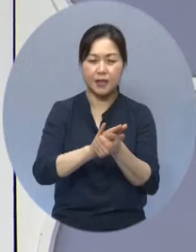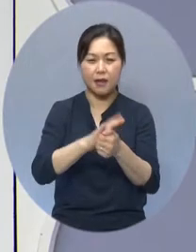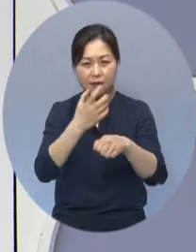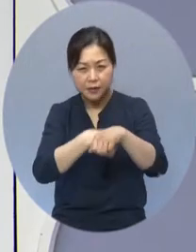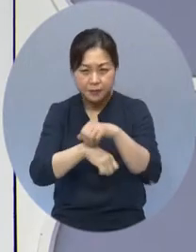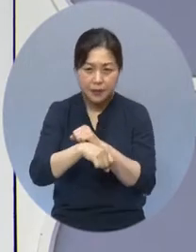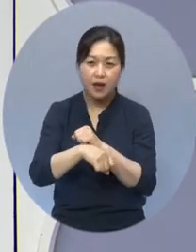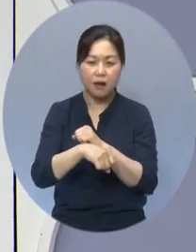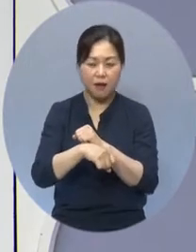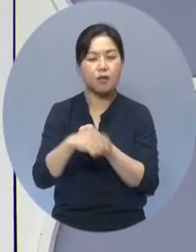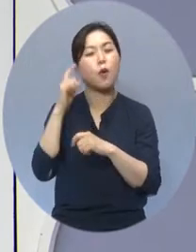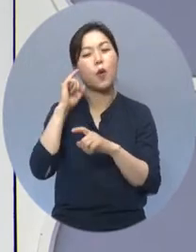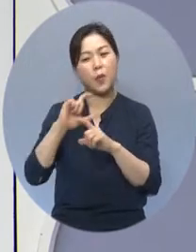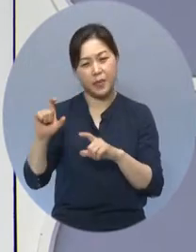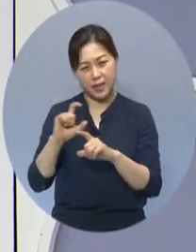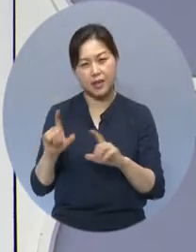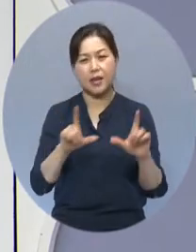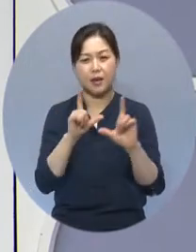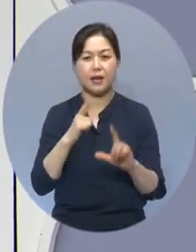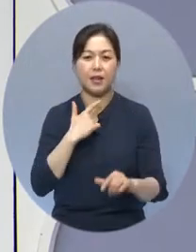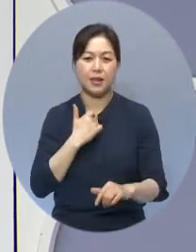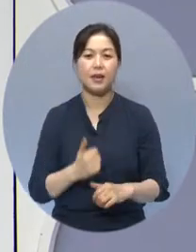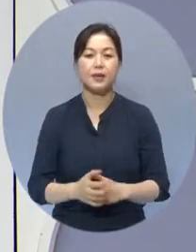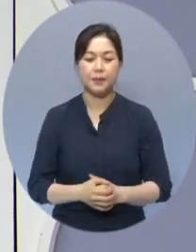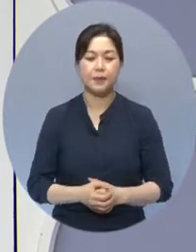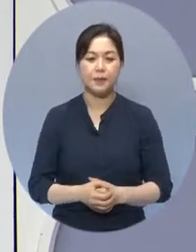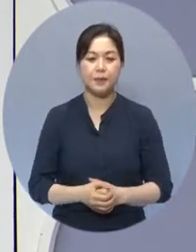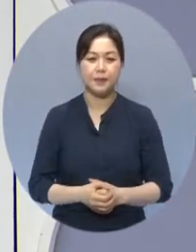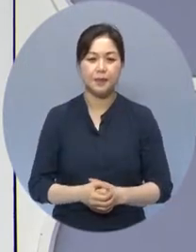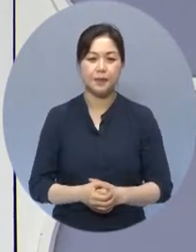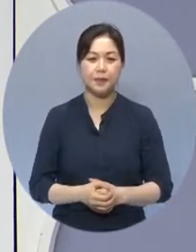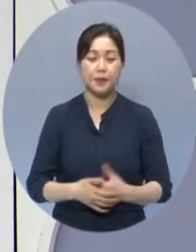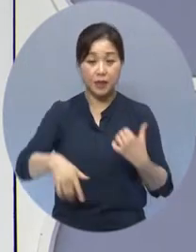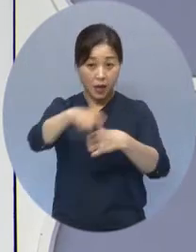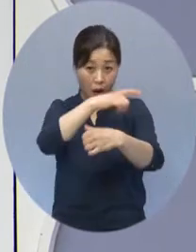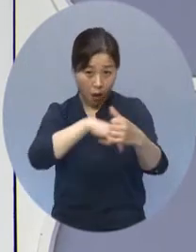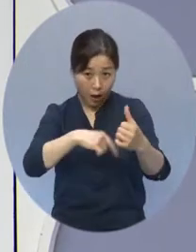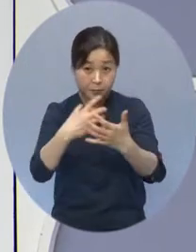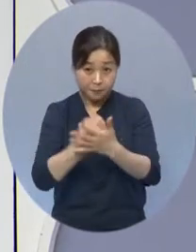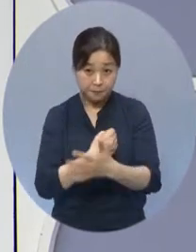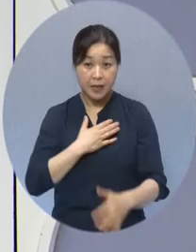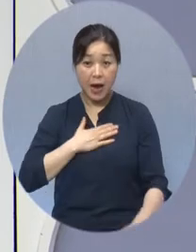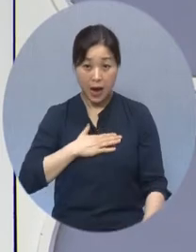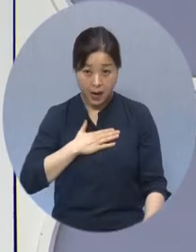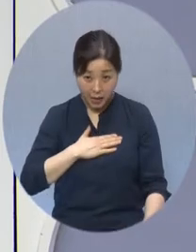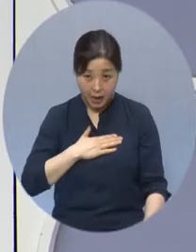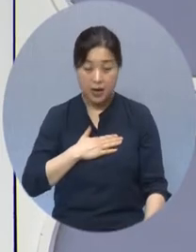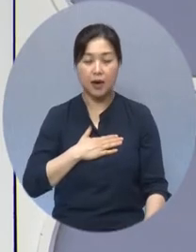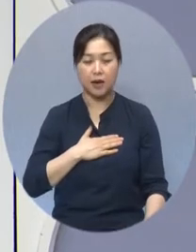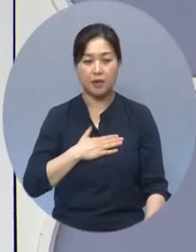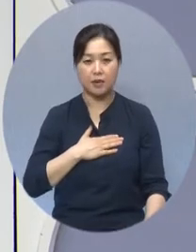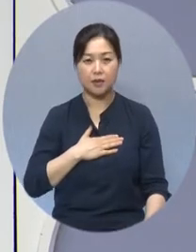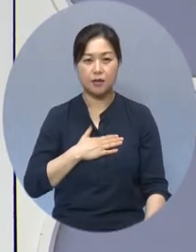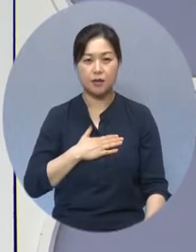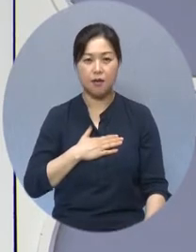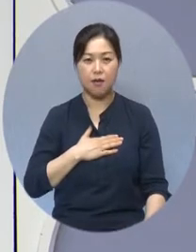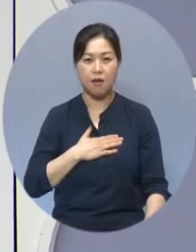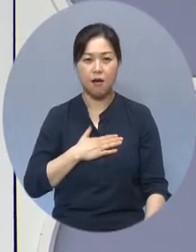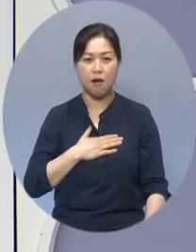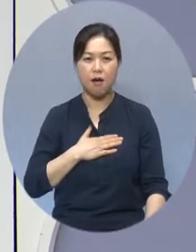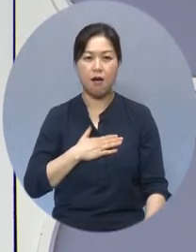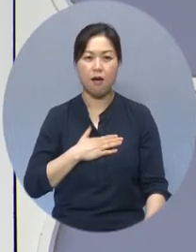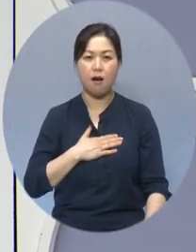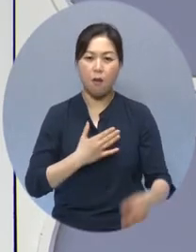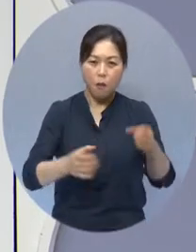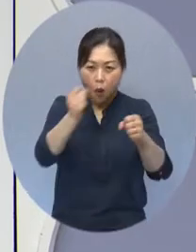그렇게 고민을 하면서 살았습니다. 네. 현장을 알기 때문에 상황에 맞는 신속한 복구를 지시할 수